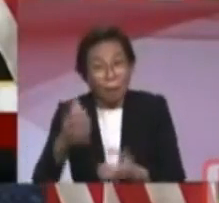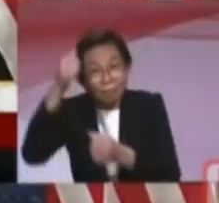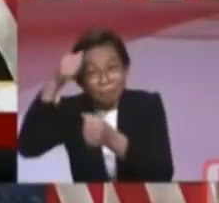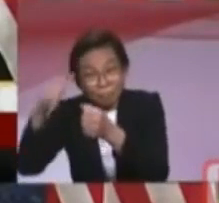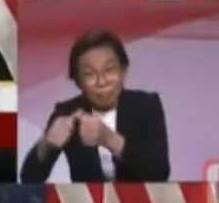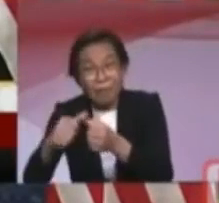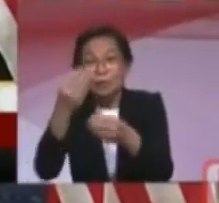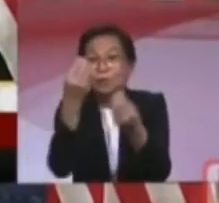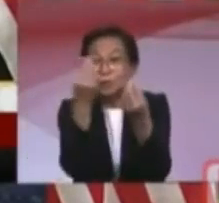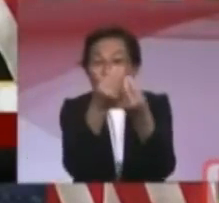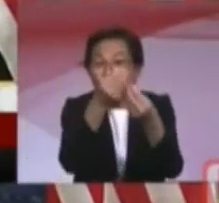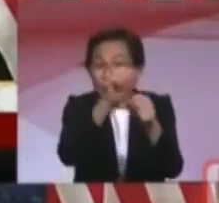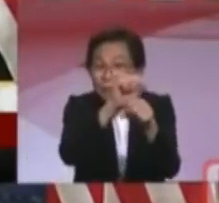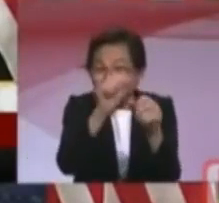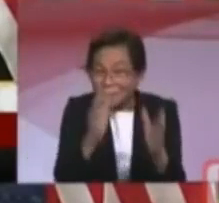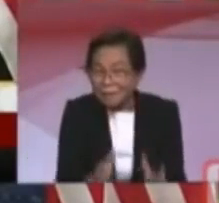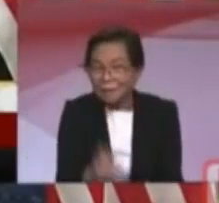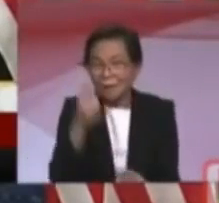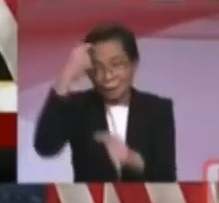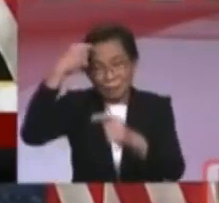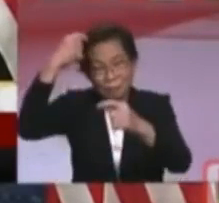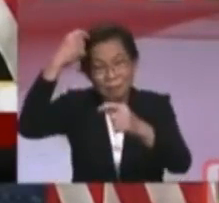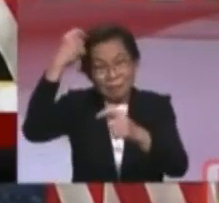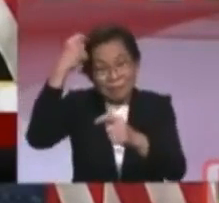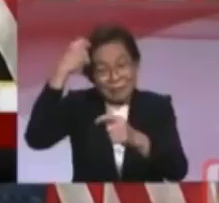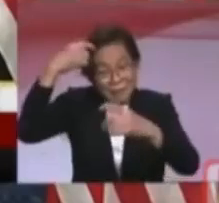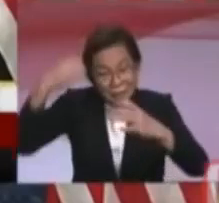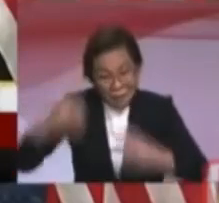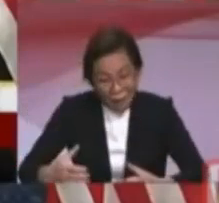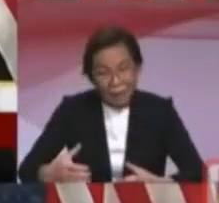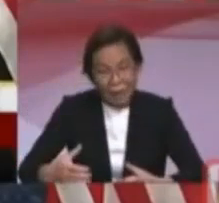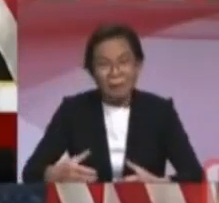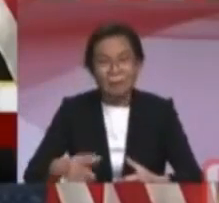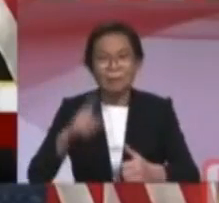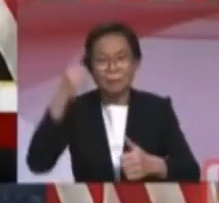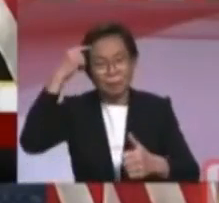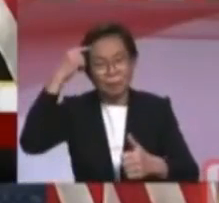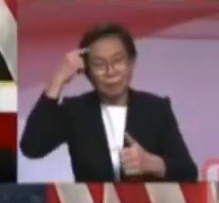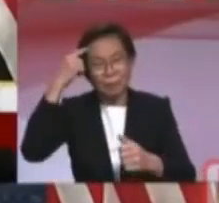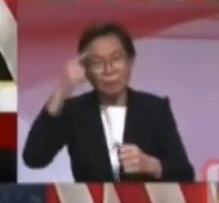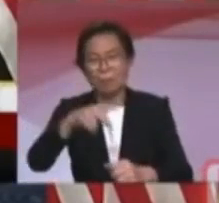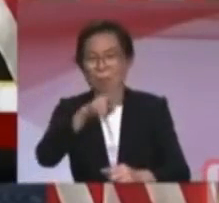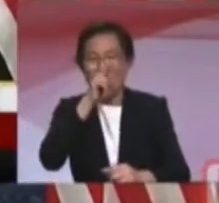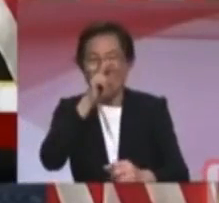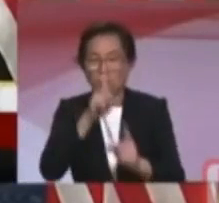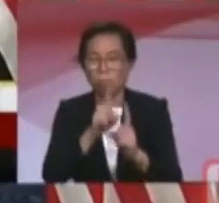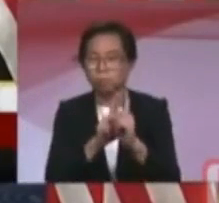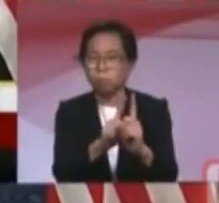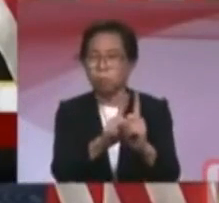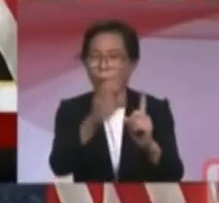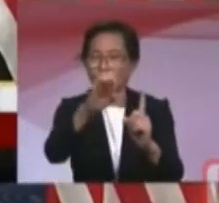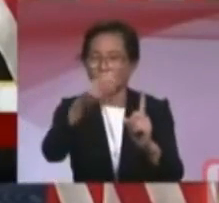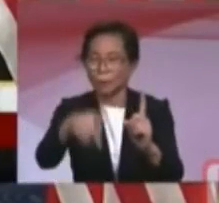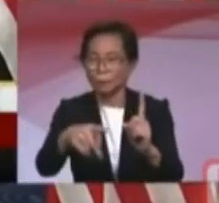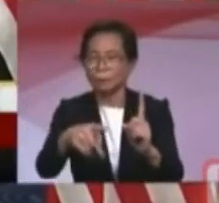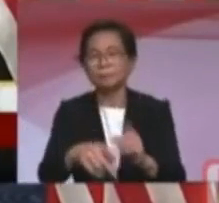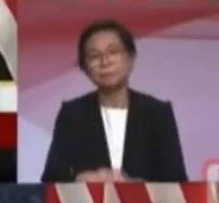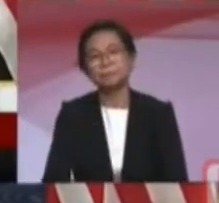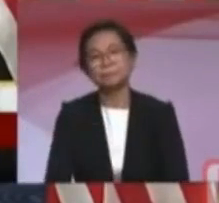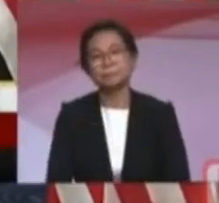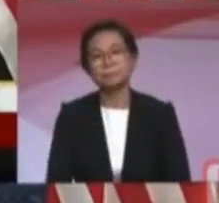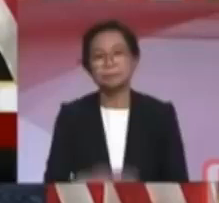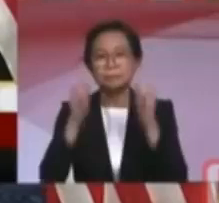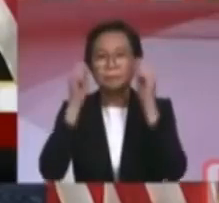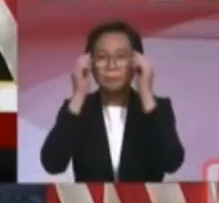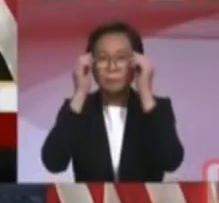jumlah pekerja yang ditentukan Misty lah mengambil kira pematuhan ketat shop yang ditetapkan